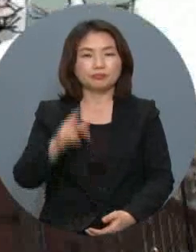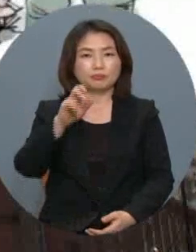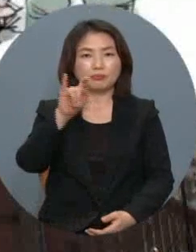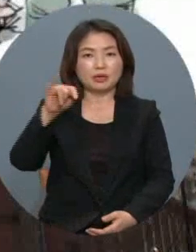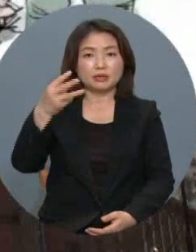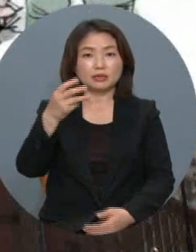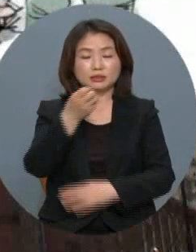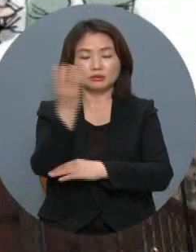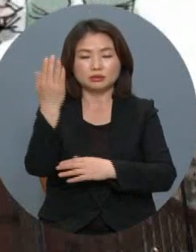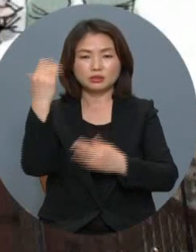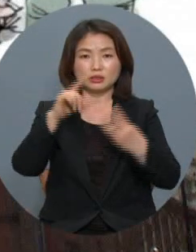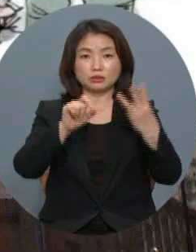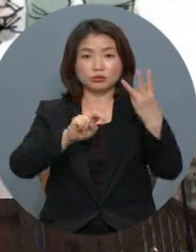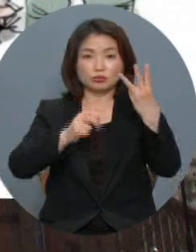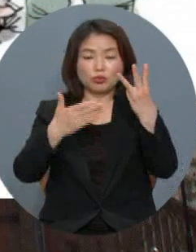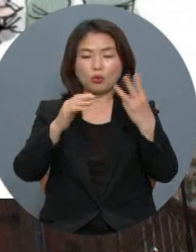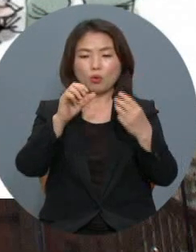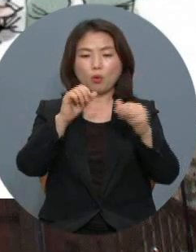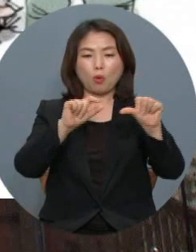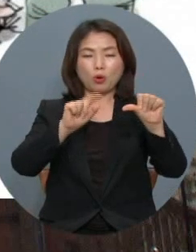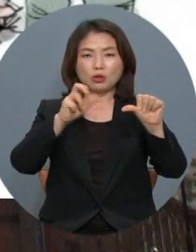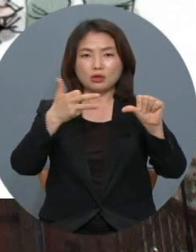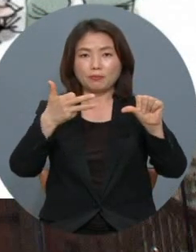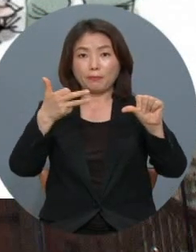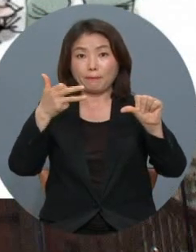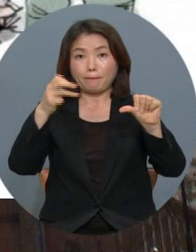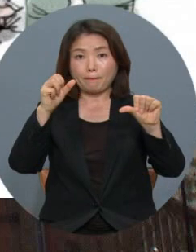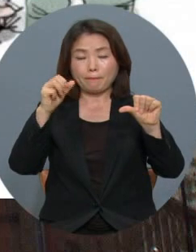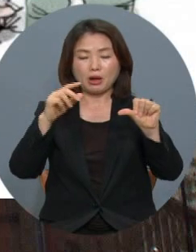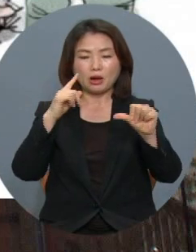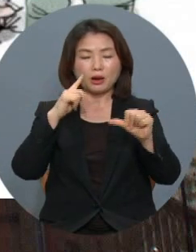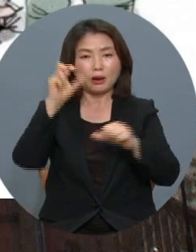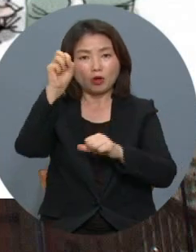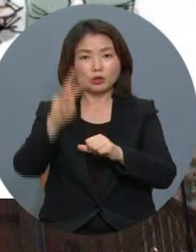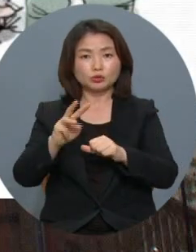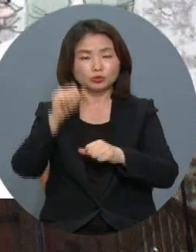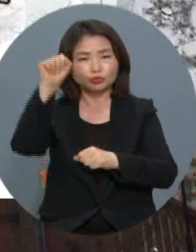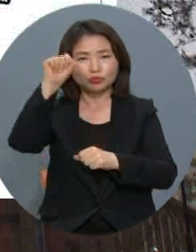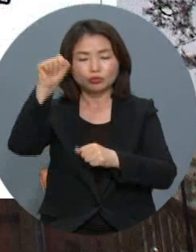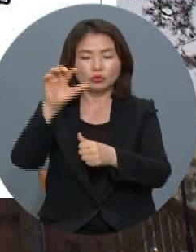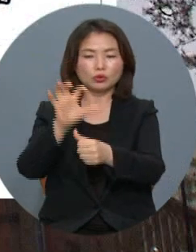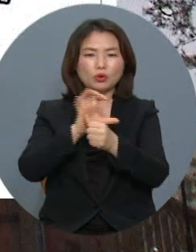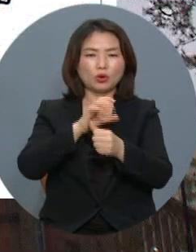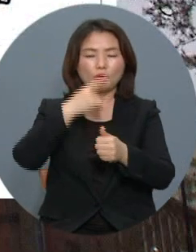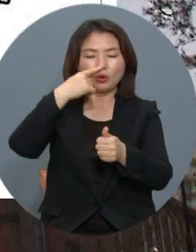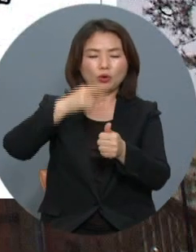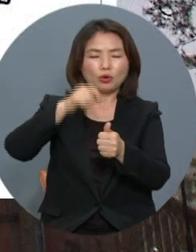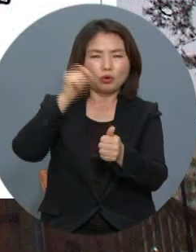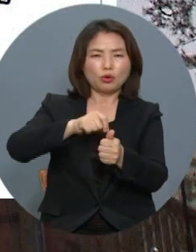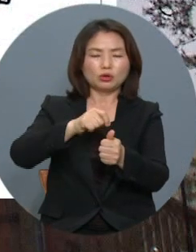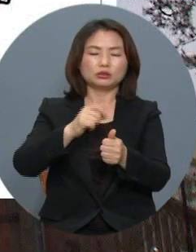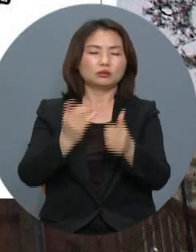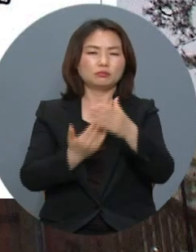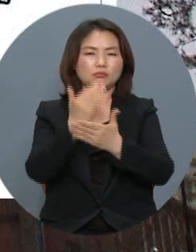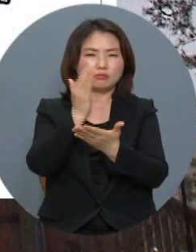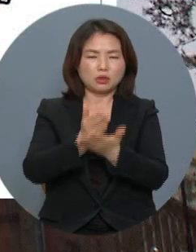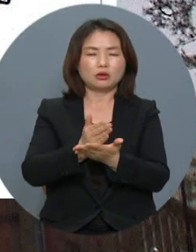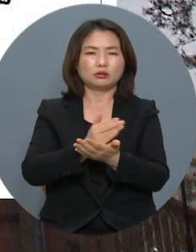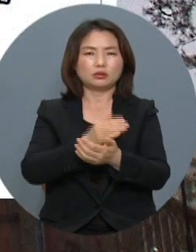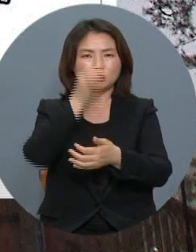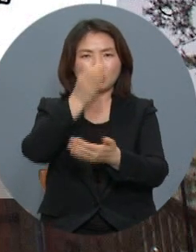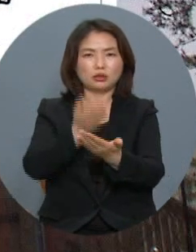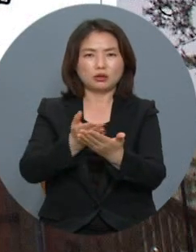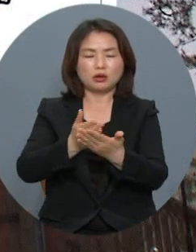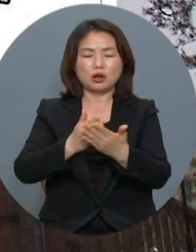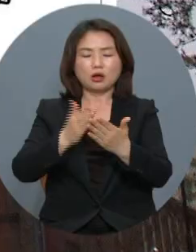매일신문이 지난달 29일 5.18 민주화운동을 소재로 한 만평에 대해 사과와 재발 방지를 약속했지만